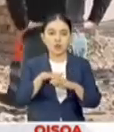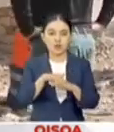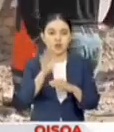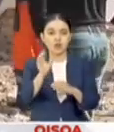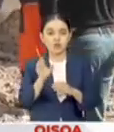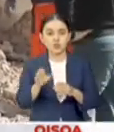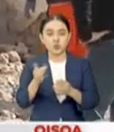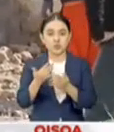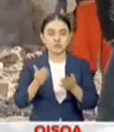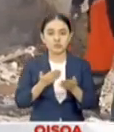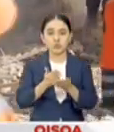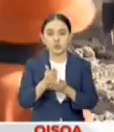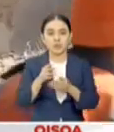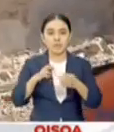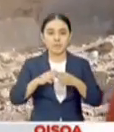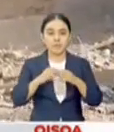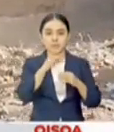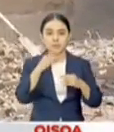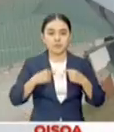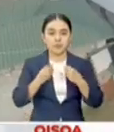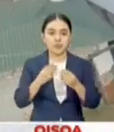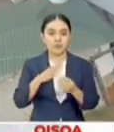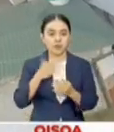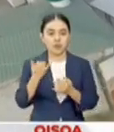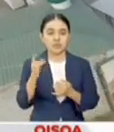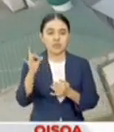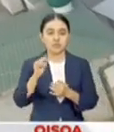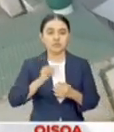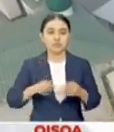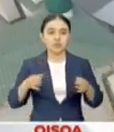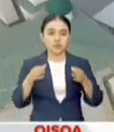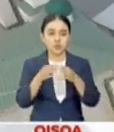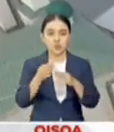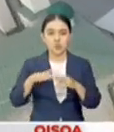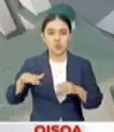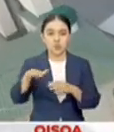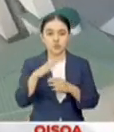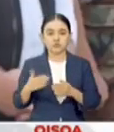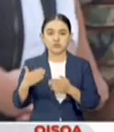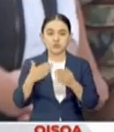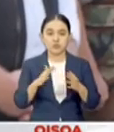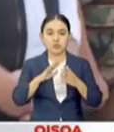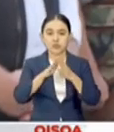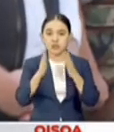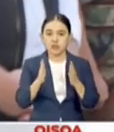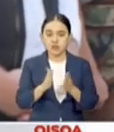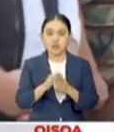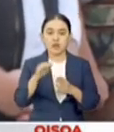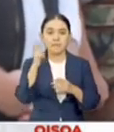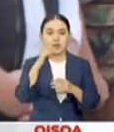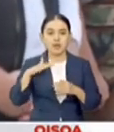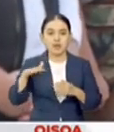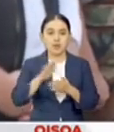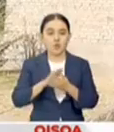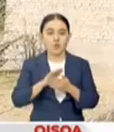kommunal soha bilan bog'liq muammolar qiynab kelayotgan edi. Bugun esa respublika ishchi guruhining bu hududga jalb qilinishi natijasida mahalla obodlikka